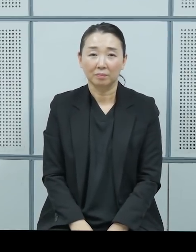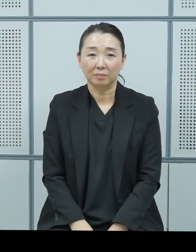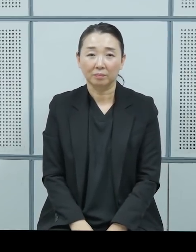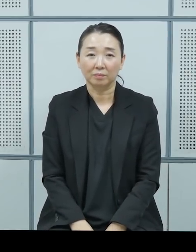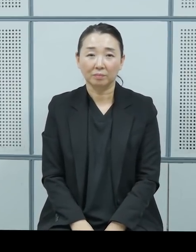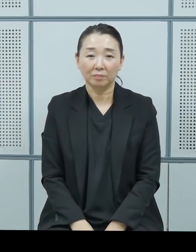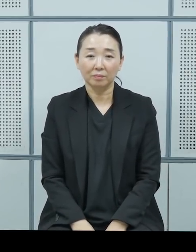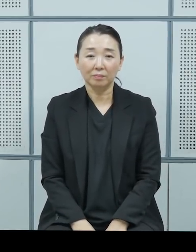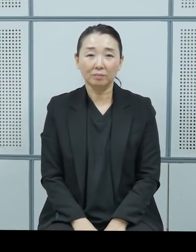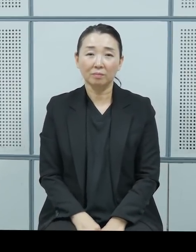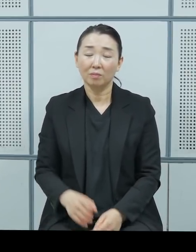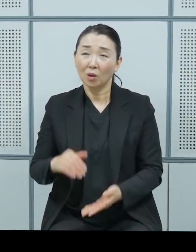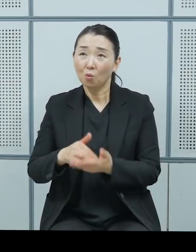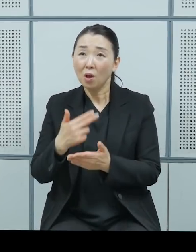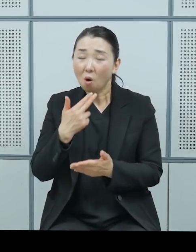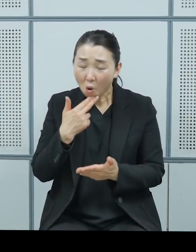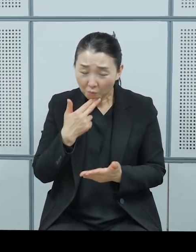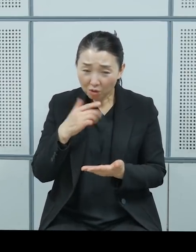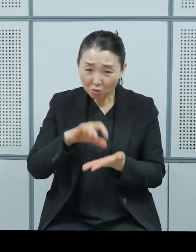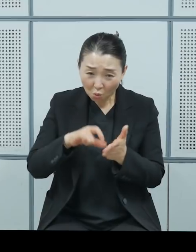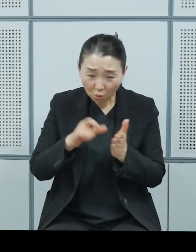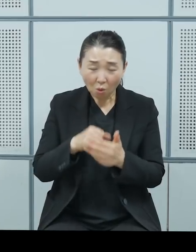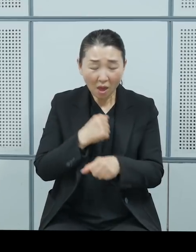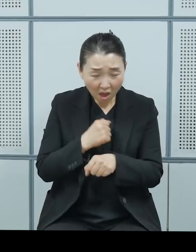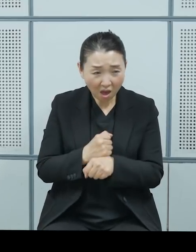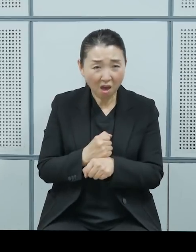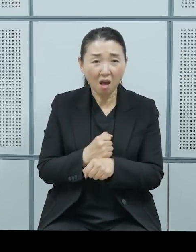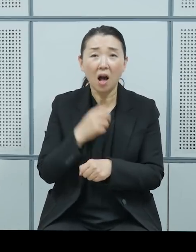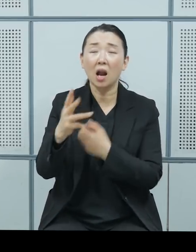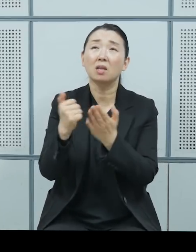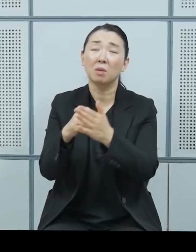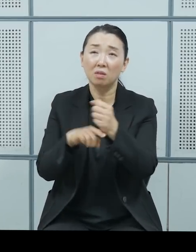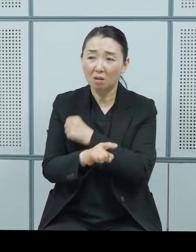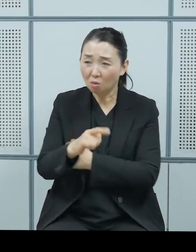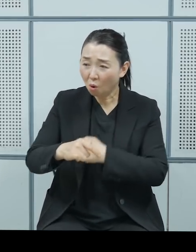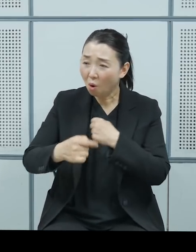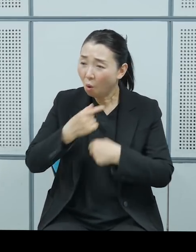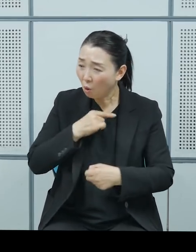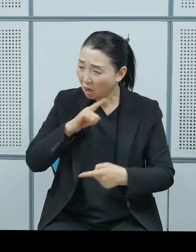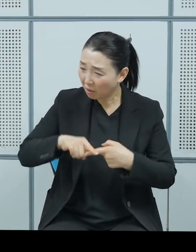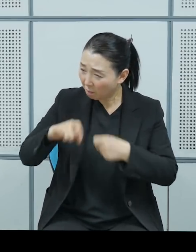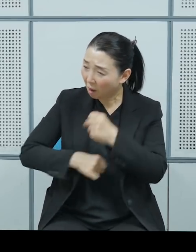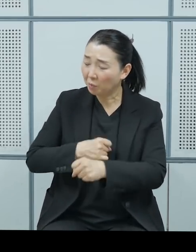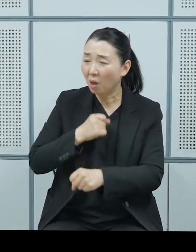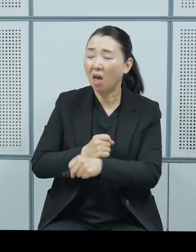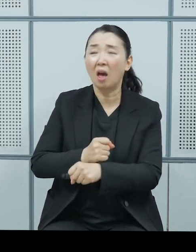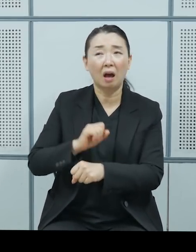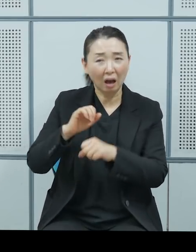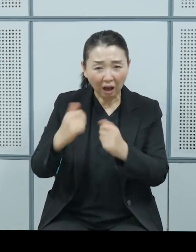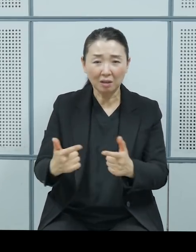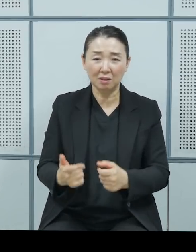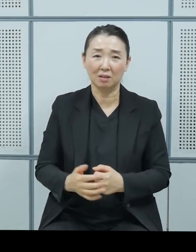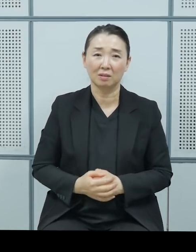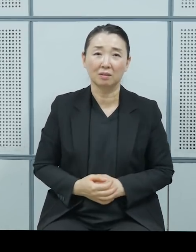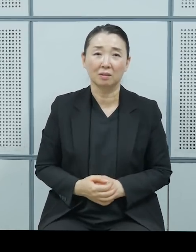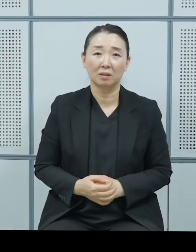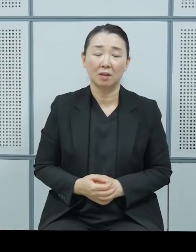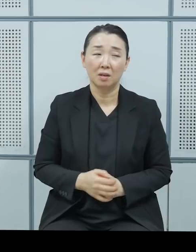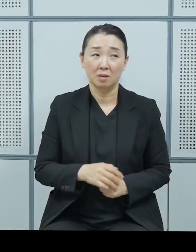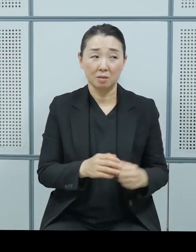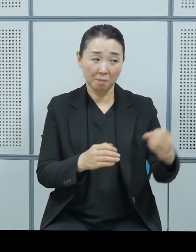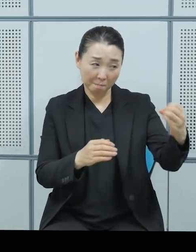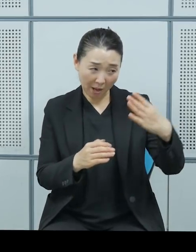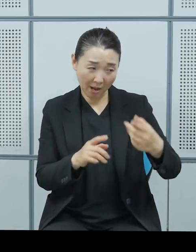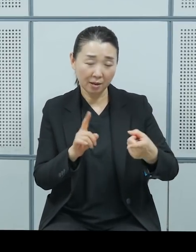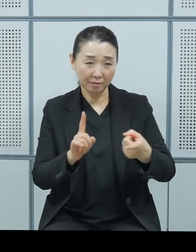허용된 만큼 하는 게 하나님의 뜻이지 네 하고 싶은 대로 하면 안 된다. 딱 그러시는데 그때 그 말씀을 듣고